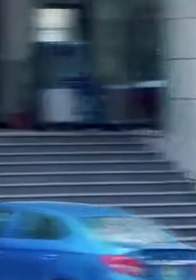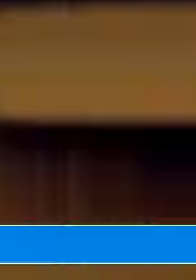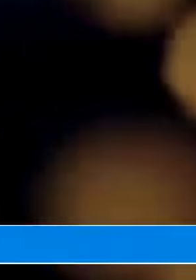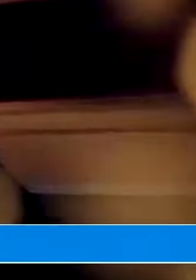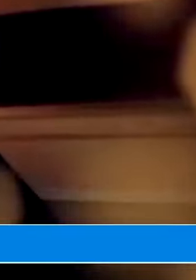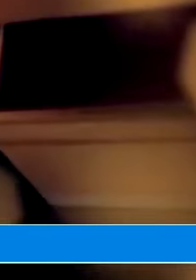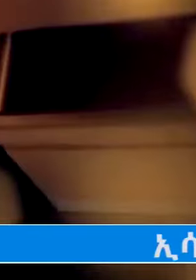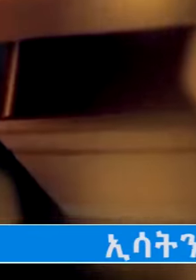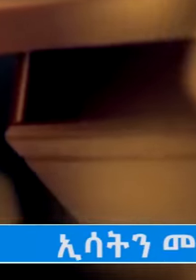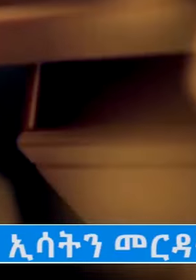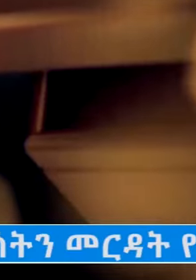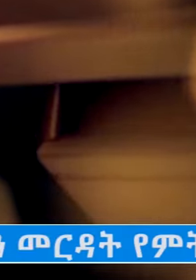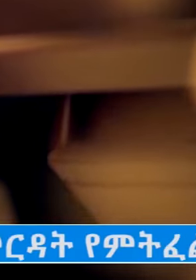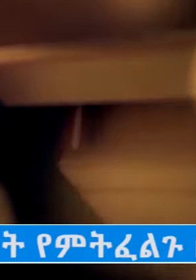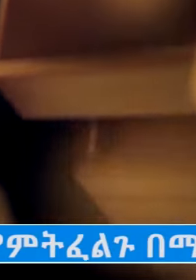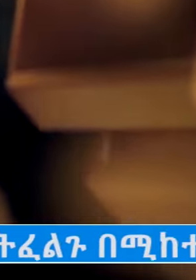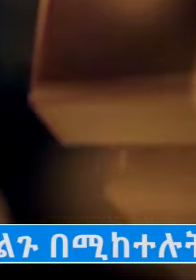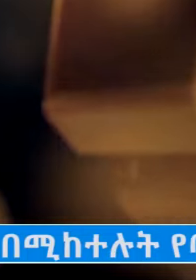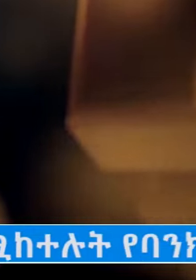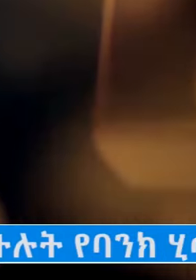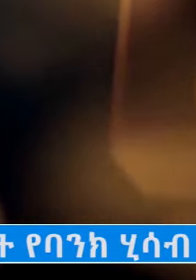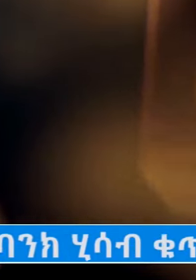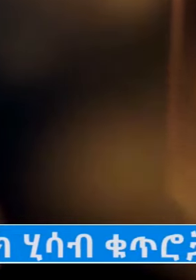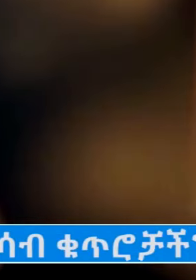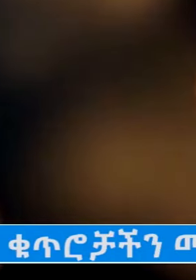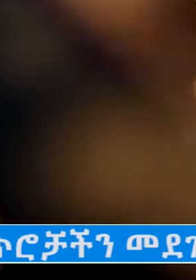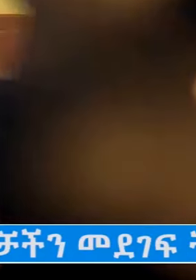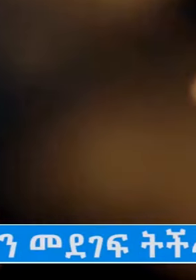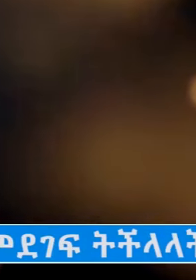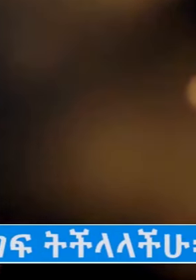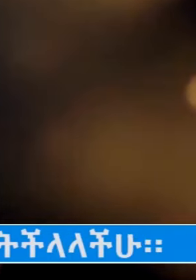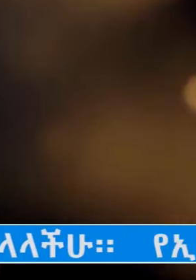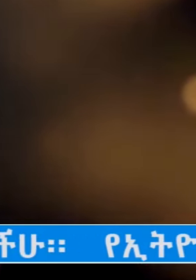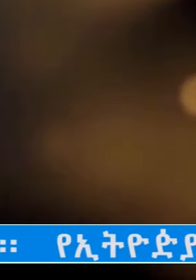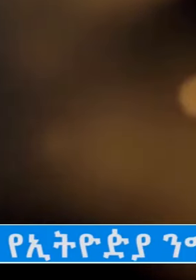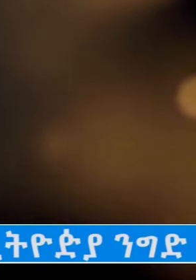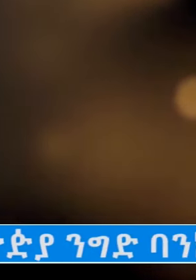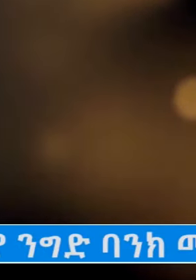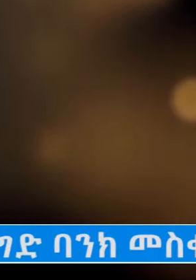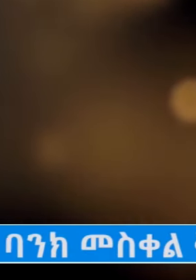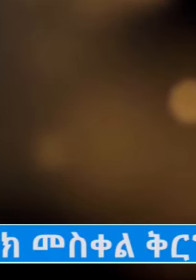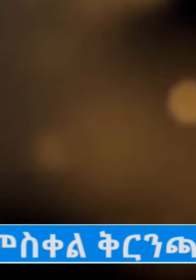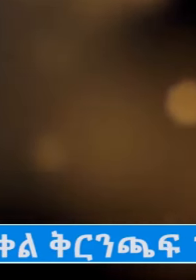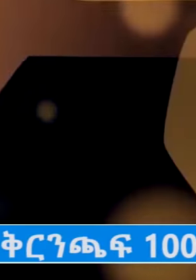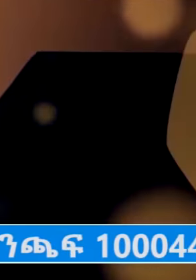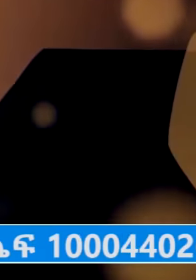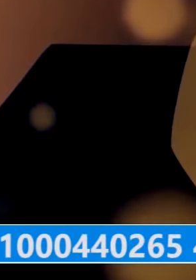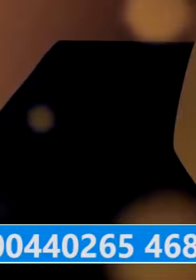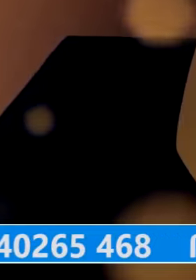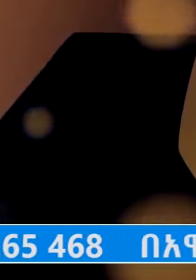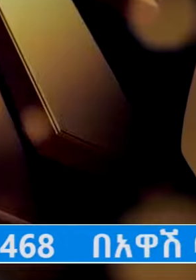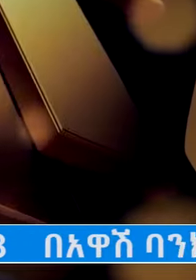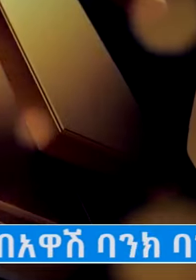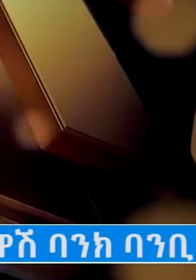82-15-25-47 أليام كاسانتريس كاكردوس أورايل بيتا كريستيان زيك قبلو بامبيز سوبر ماركيت أتاقب أفورك هنزا